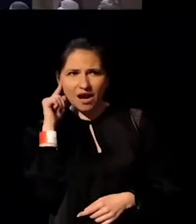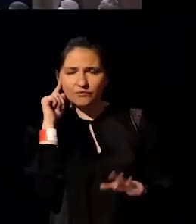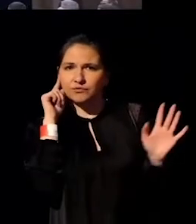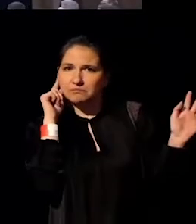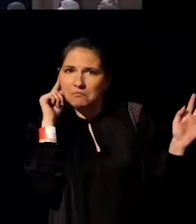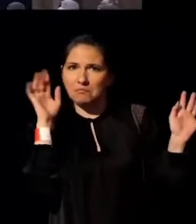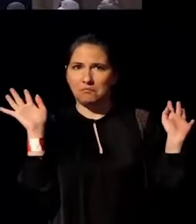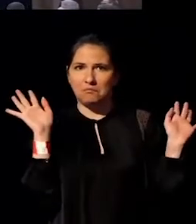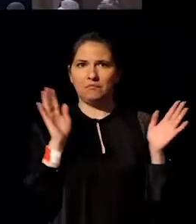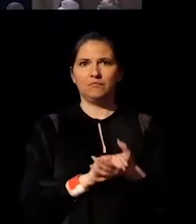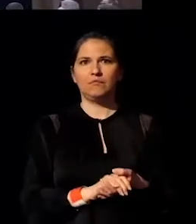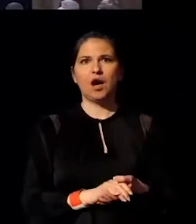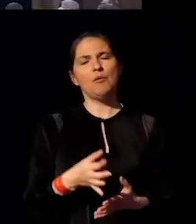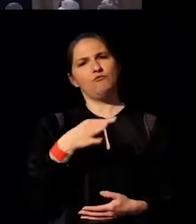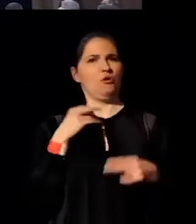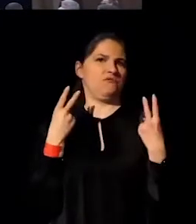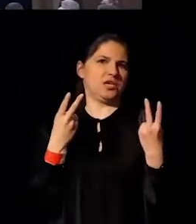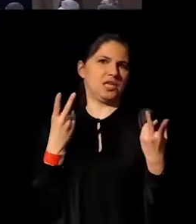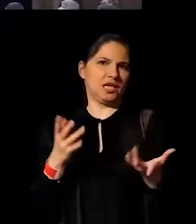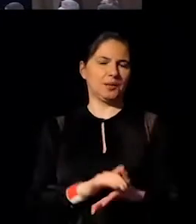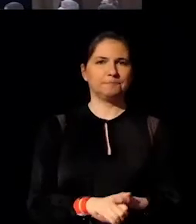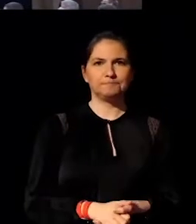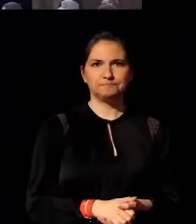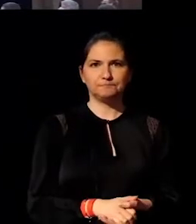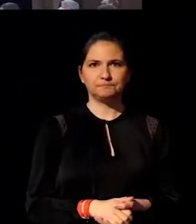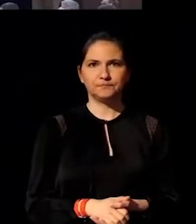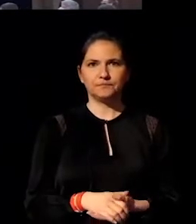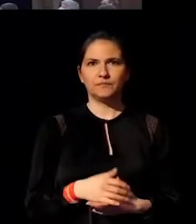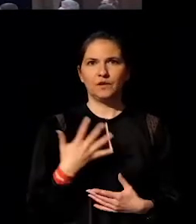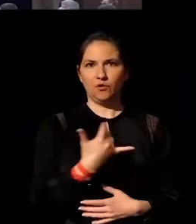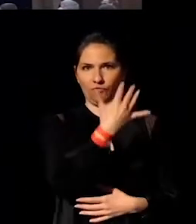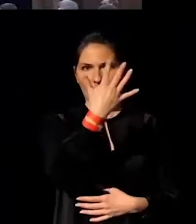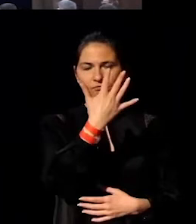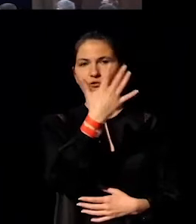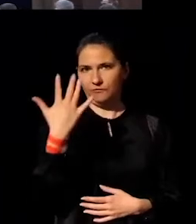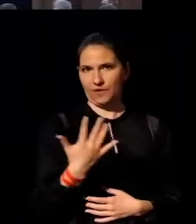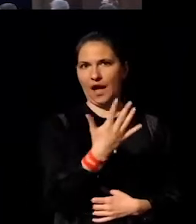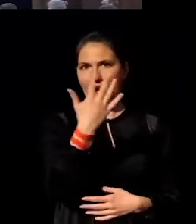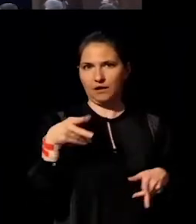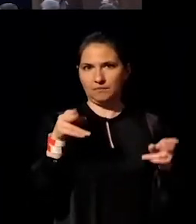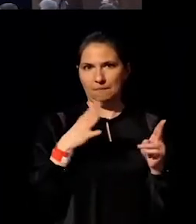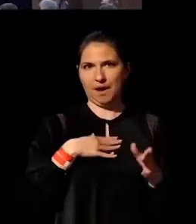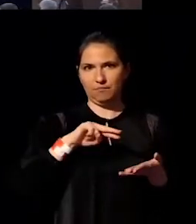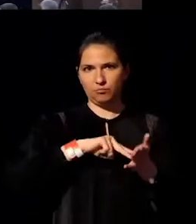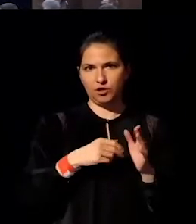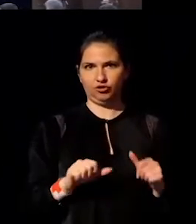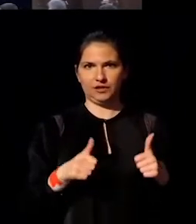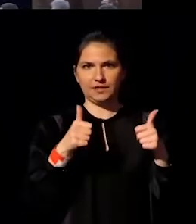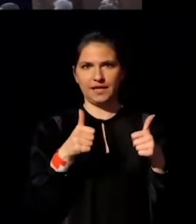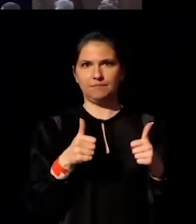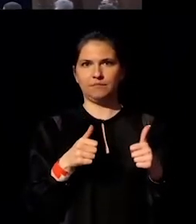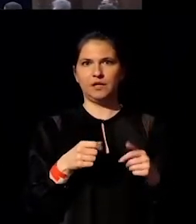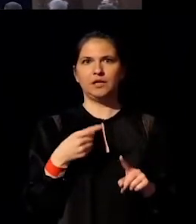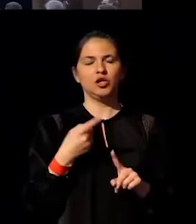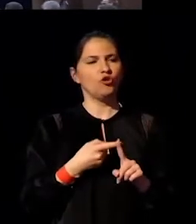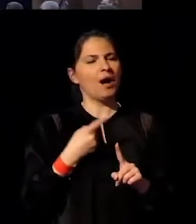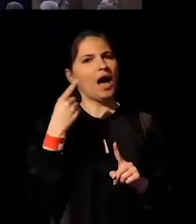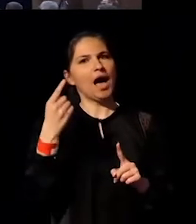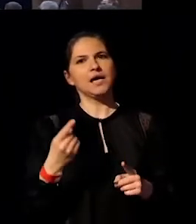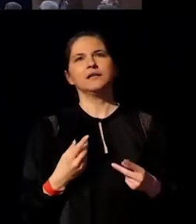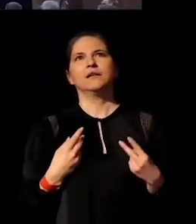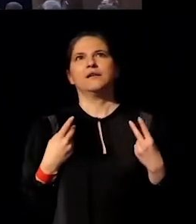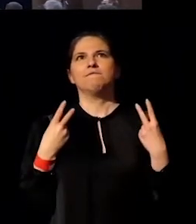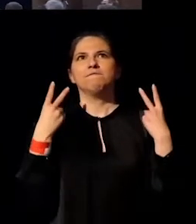aber das ist mir wichtig. Nämlich die 5 Jahre, die in meinem politischen Leben wohl die